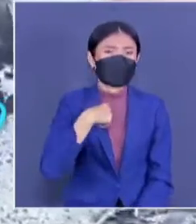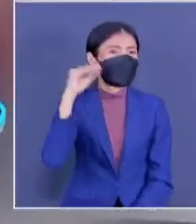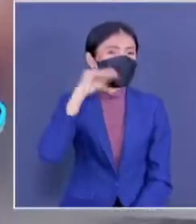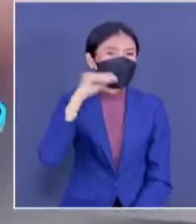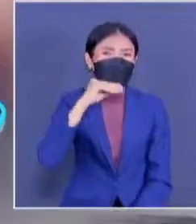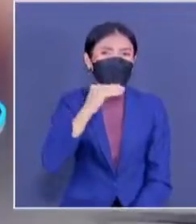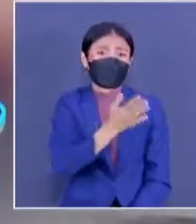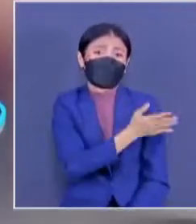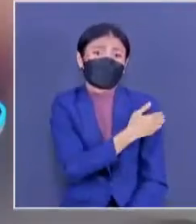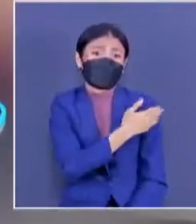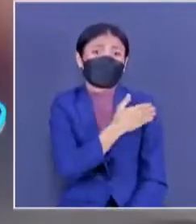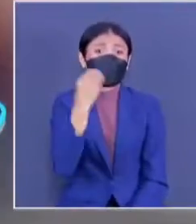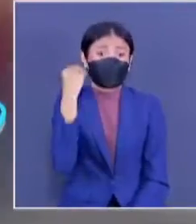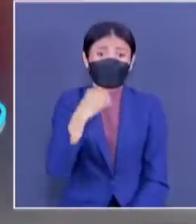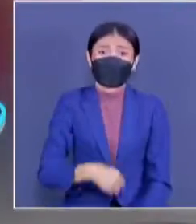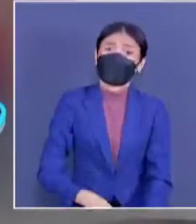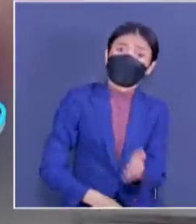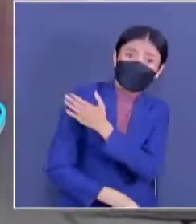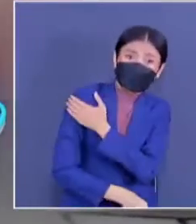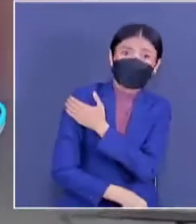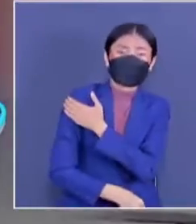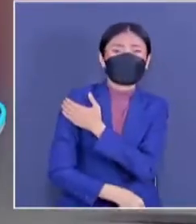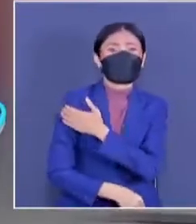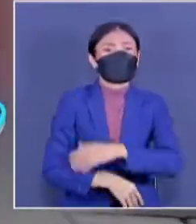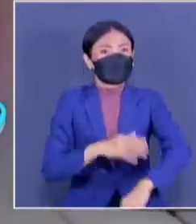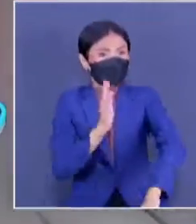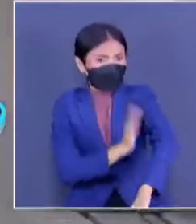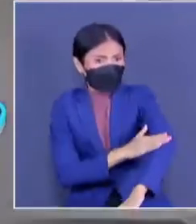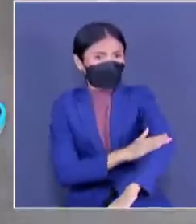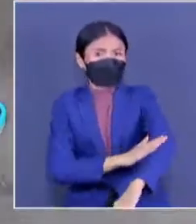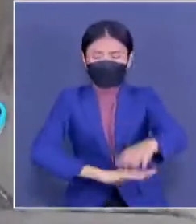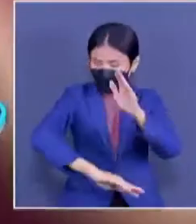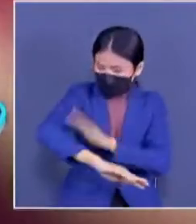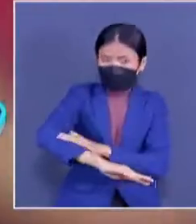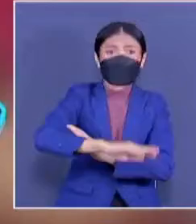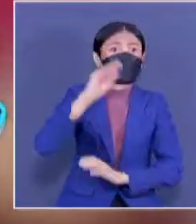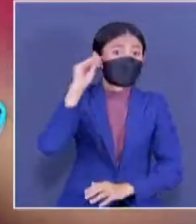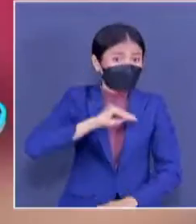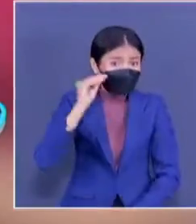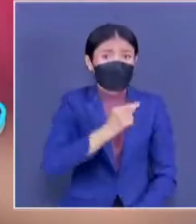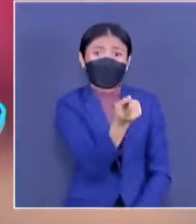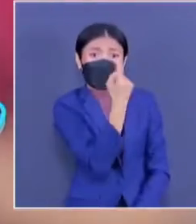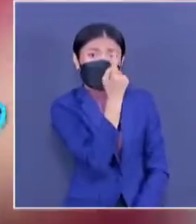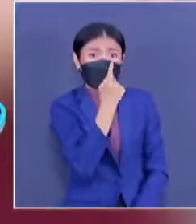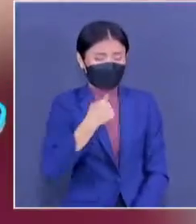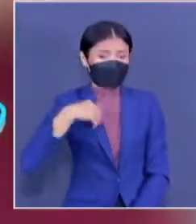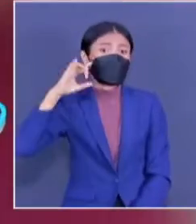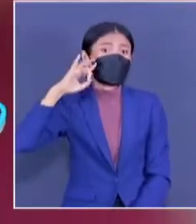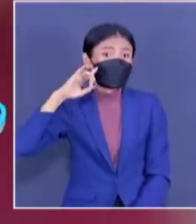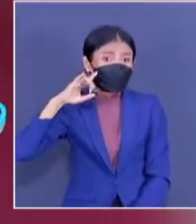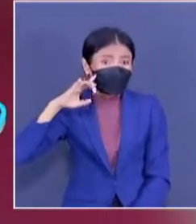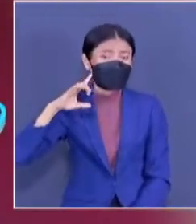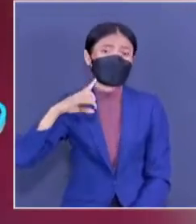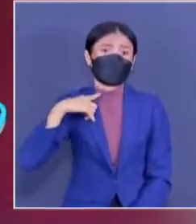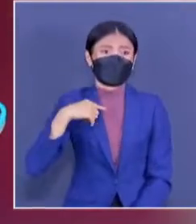ไหล่แล้วก็ไม่ใช่ที่หัวไหล่มักจะตีที่แขนที่ขาเพราะแม่เนี่ยจะหาว่าตัวเองอะดื้อแล้วซนไม่เชื่อฟังไม่ทำงานบ้